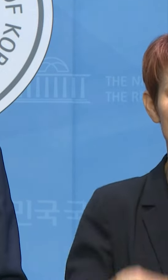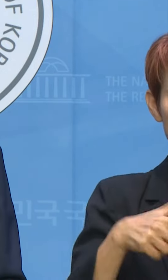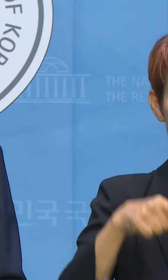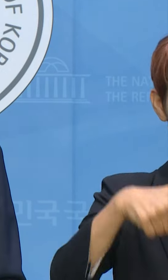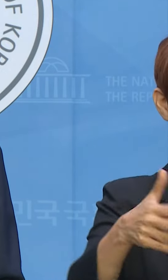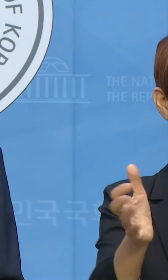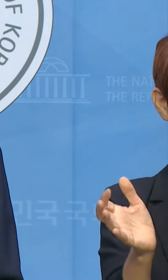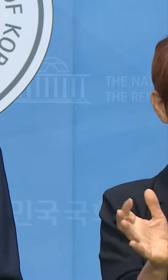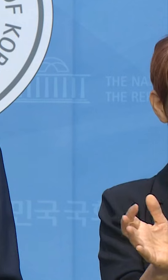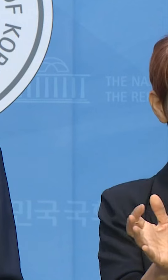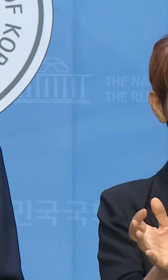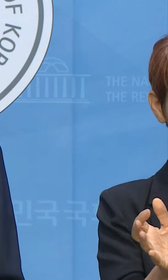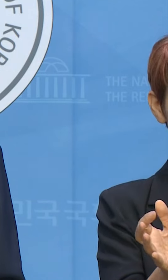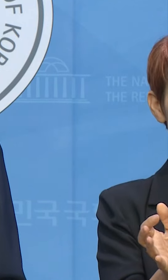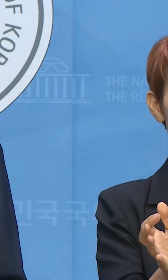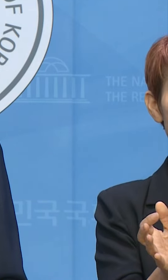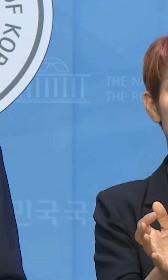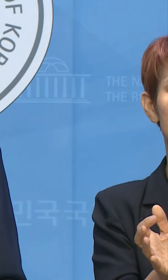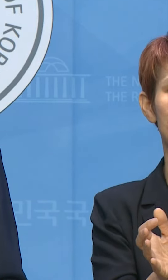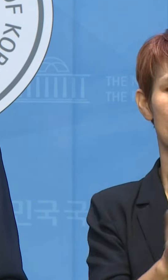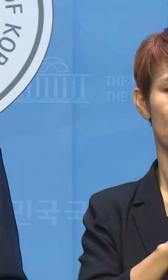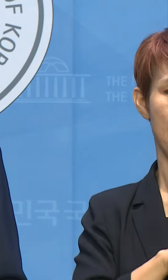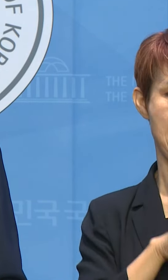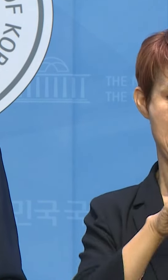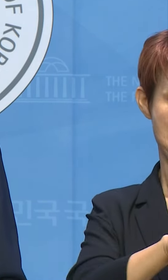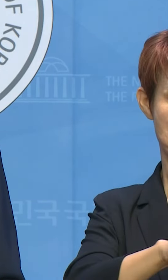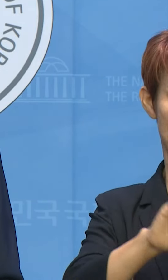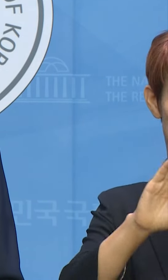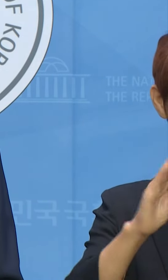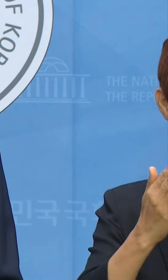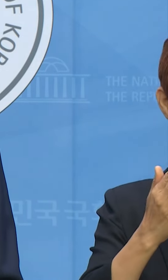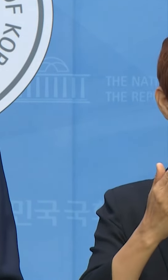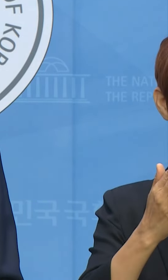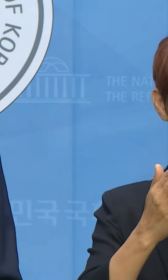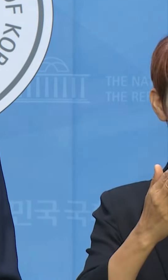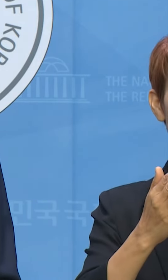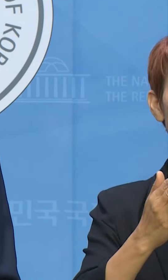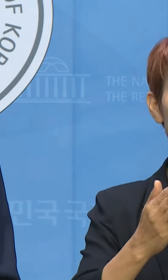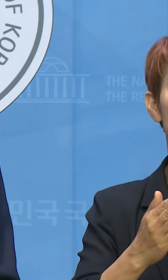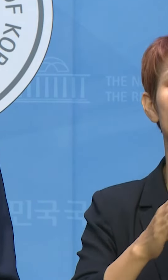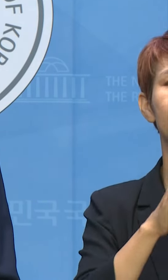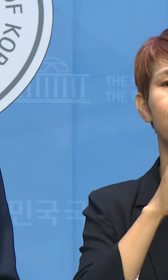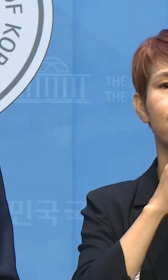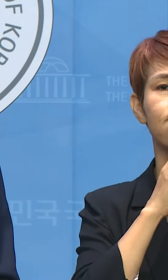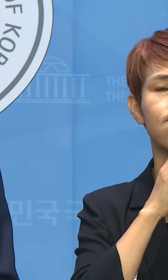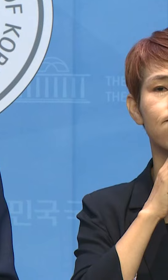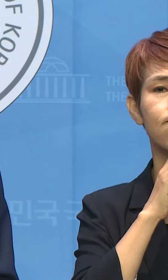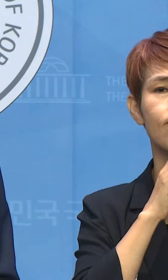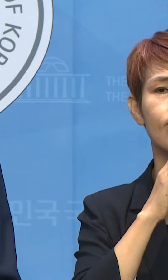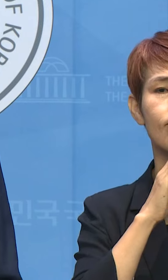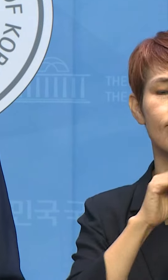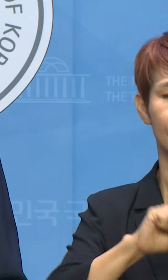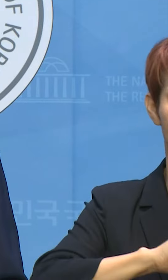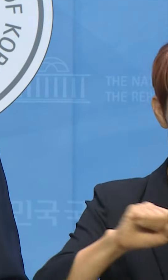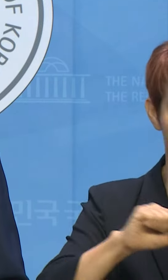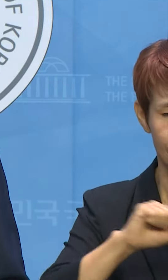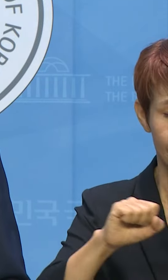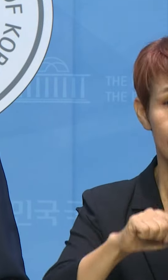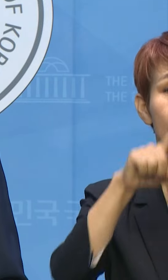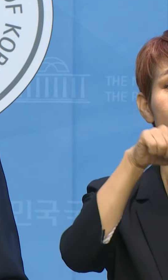혁신당 원내 진입에 성공한 강소 정당을 넘어 진정한 대중정당으로 가는 길을